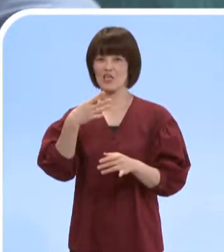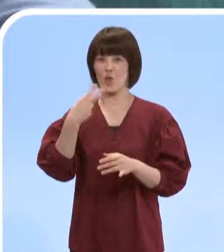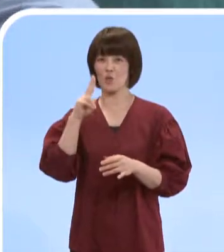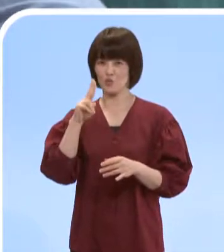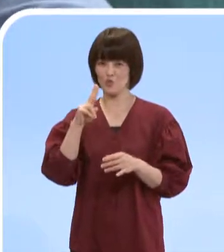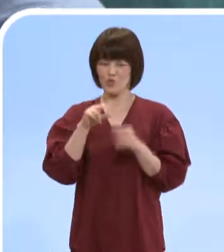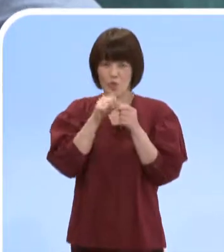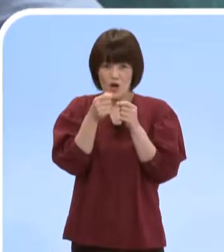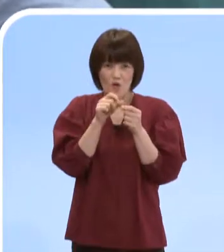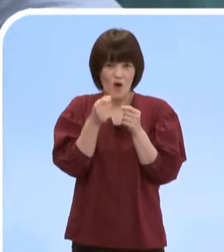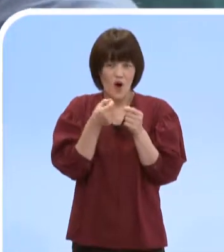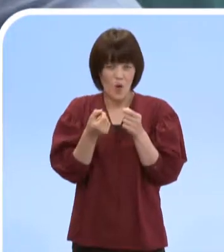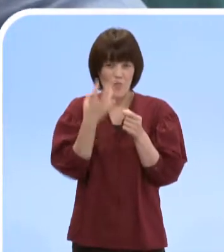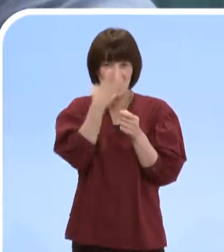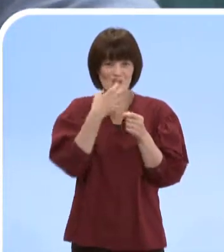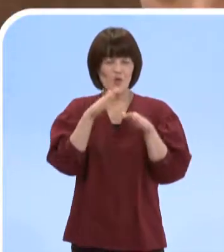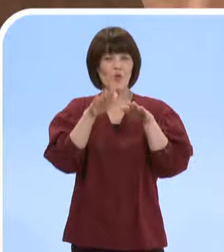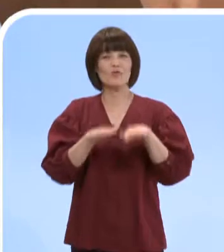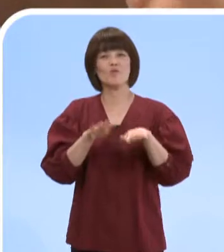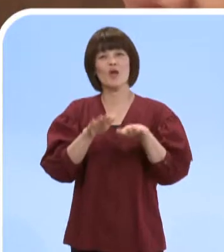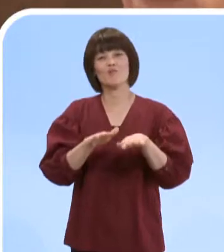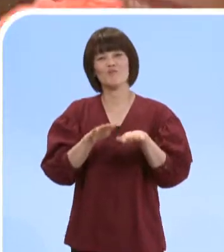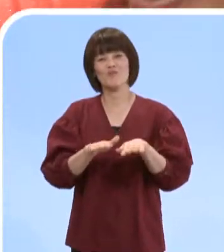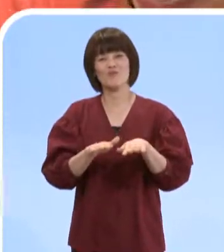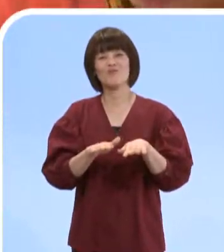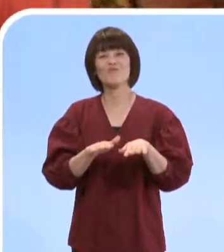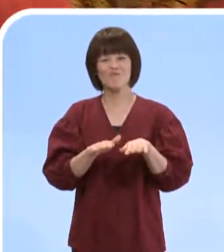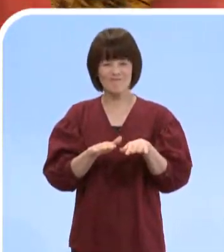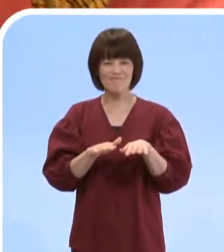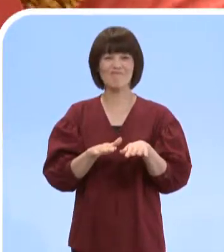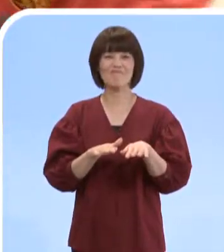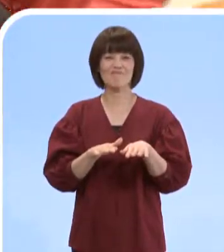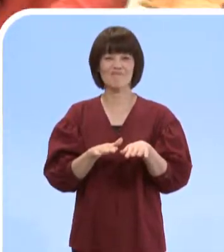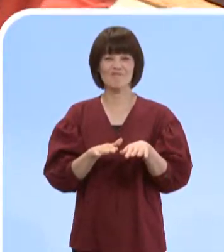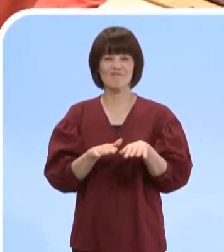塩漬けにします。 姉さんから見て、